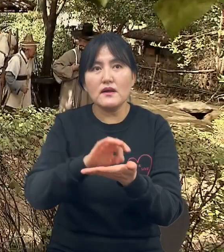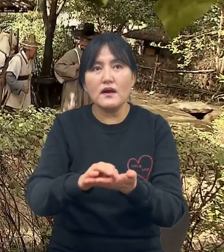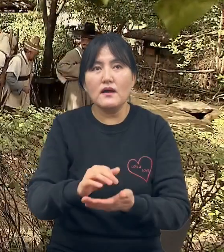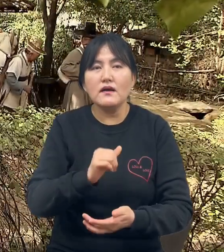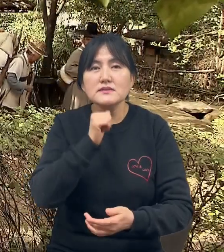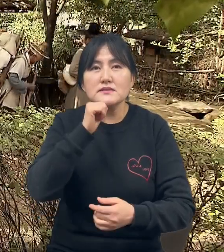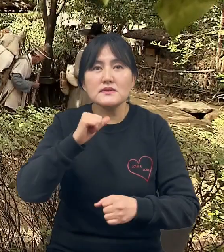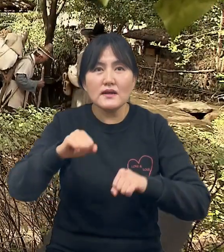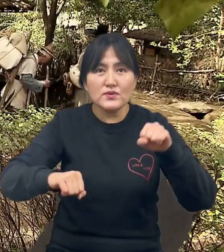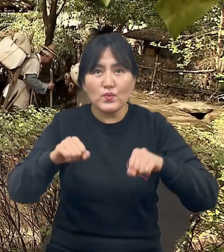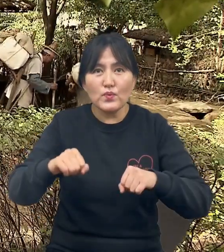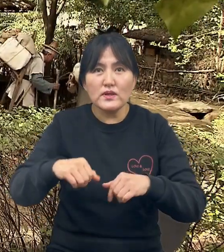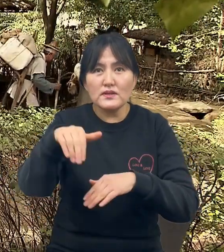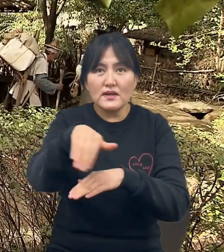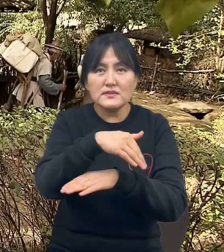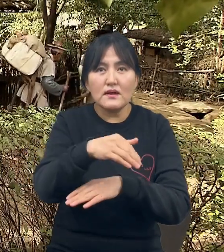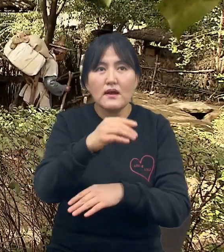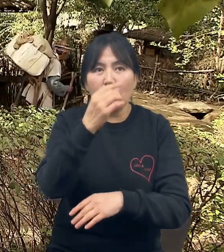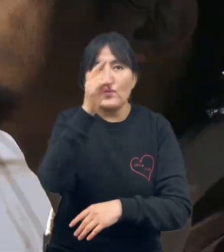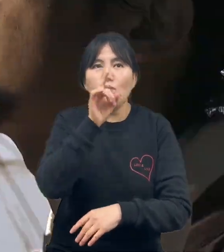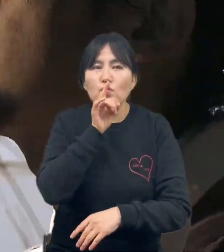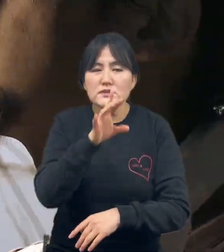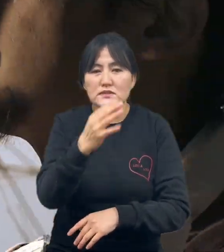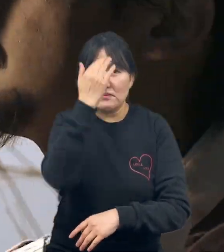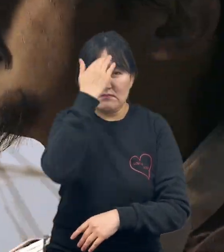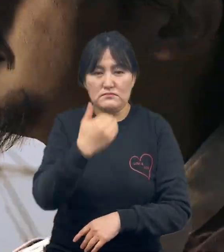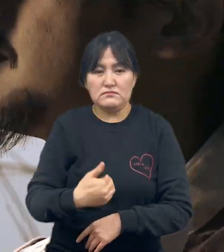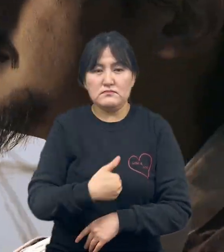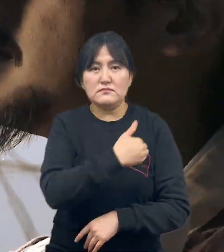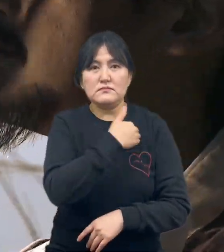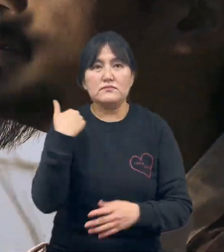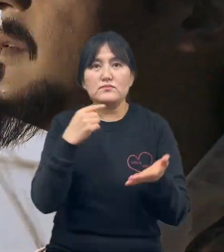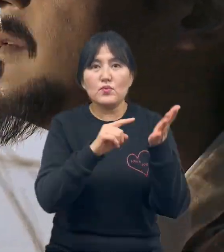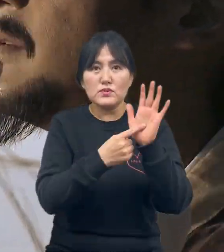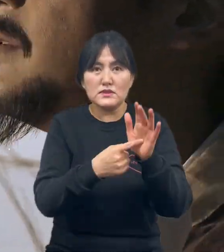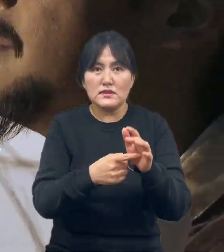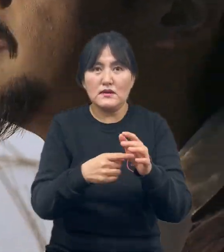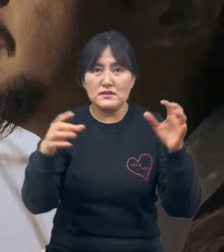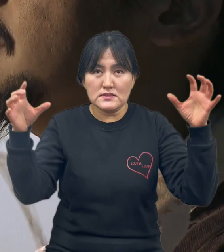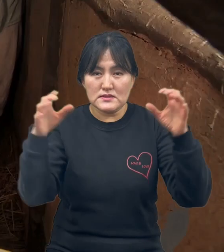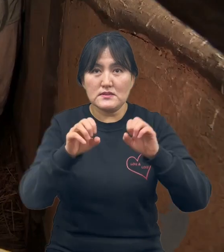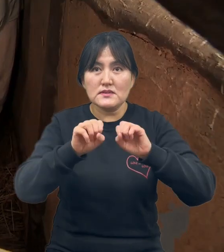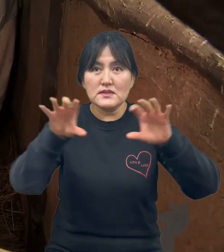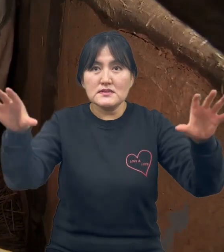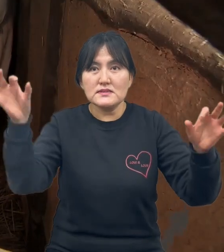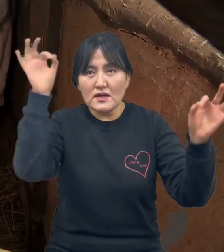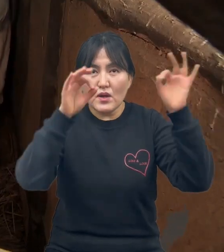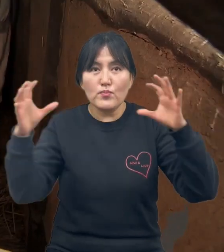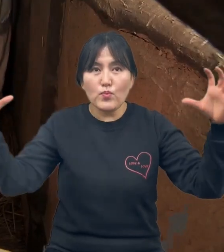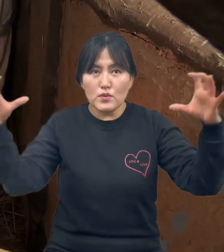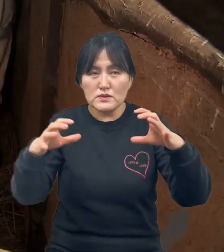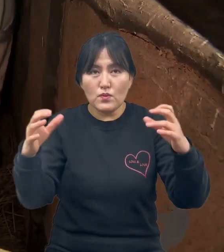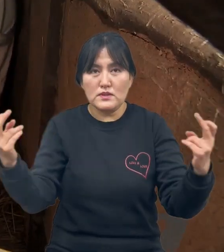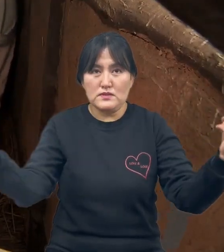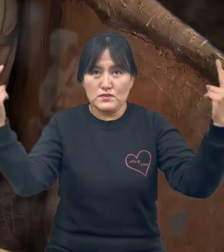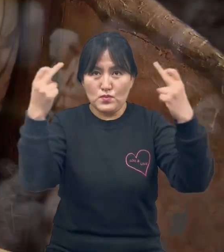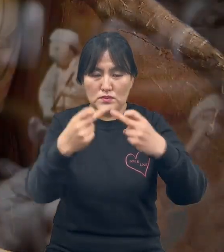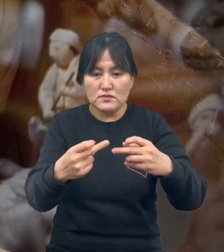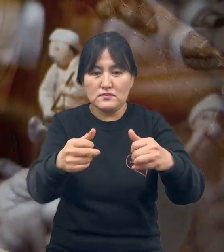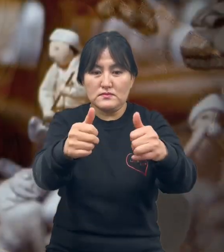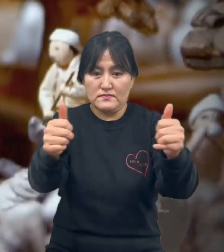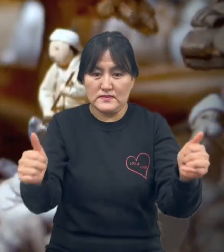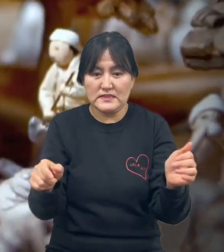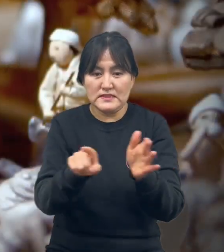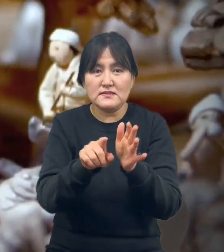했습니다. 거지 행색으로 위장에 다니는 가운데 오직 성호를 긋는 표시로 흩어진 신자들을 찾아 모았고